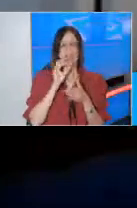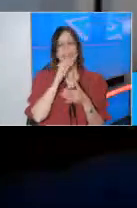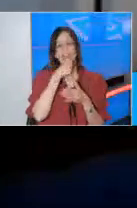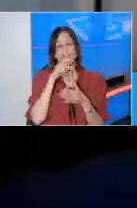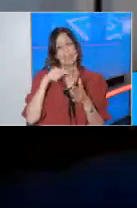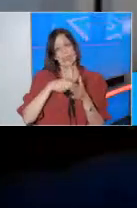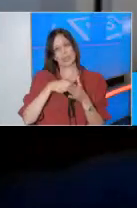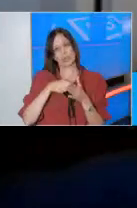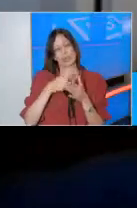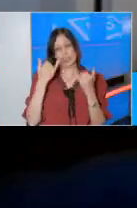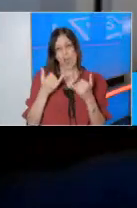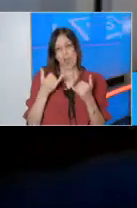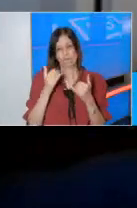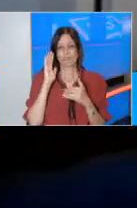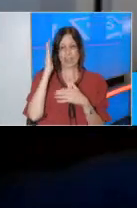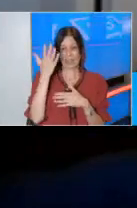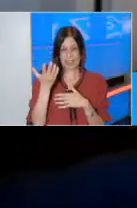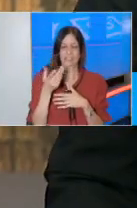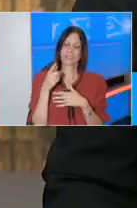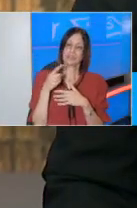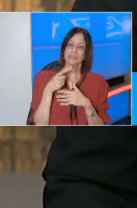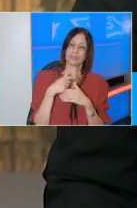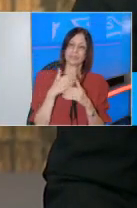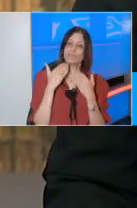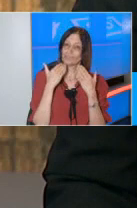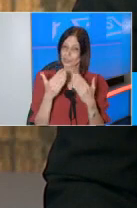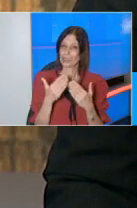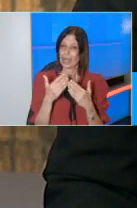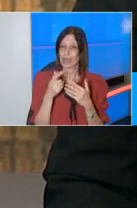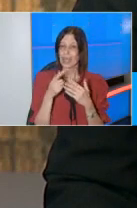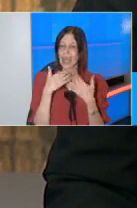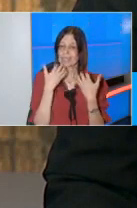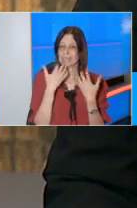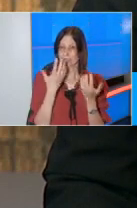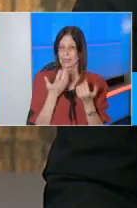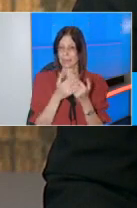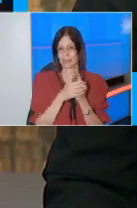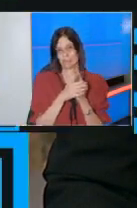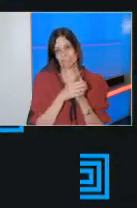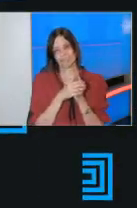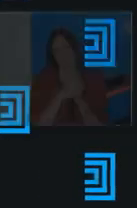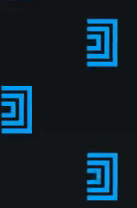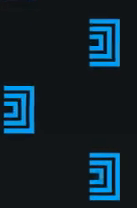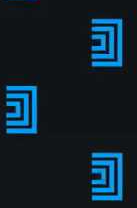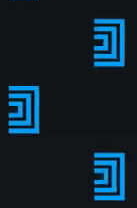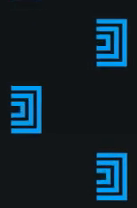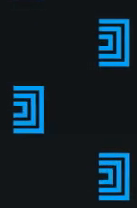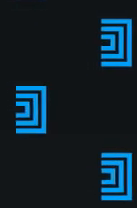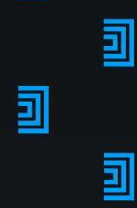העתיד. כמובן. בהחלט, דוקטור מיכל סגל ארנולד, תודה רבה לך על ההסברים האלה. תודה רבה לך, עמנואל.